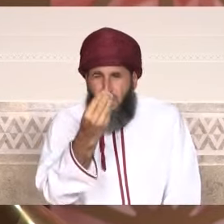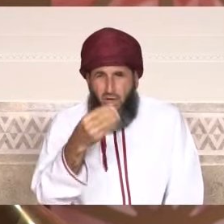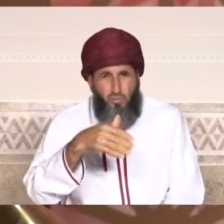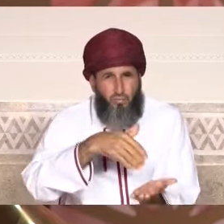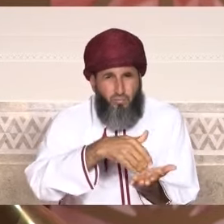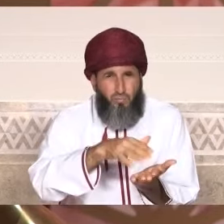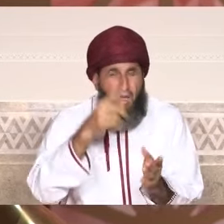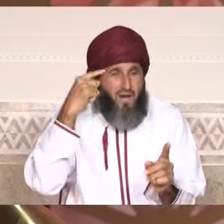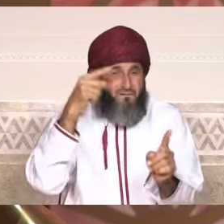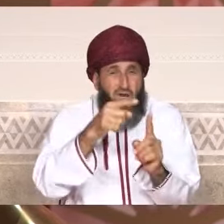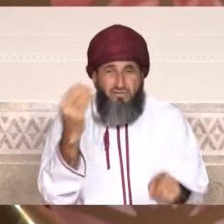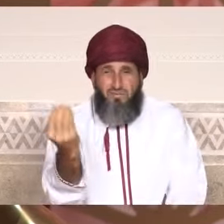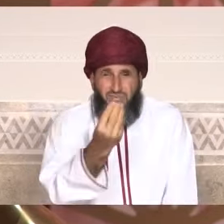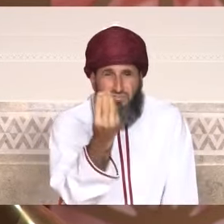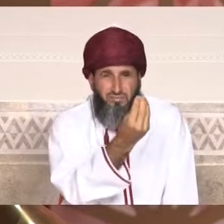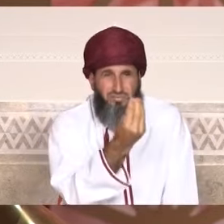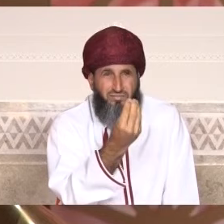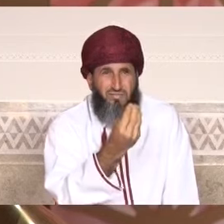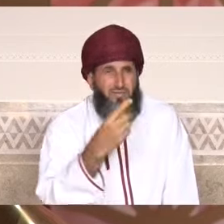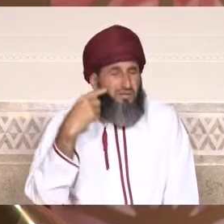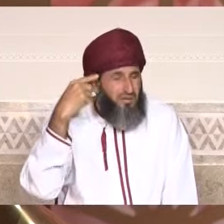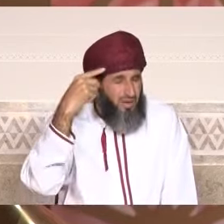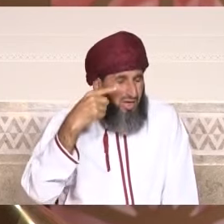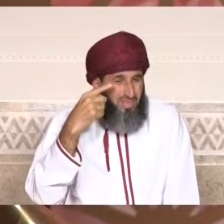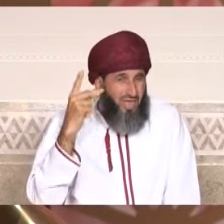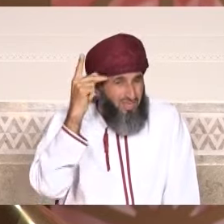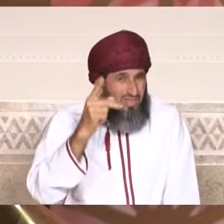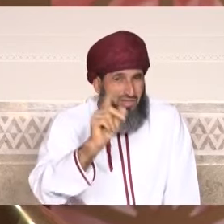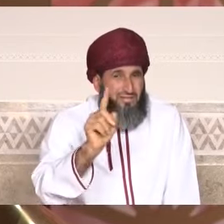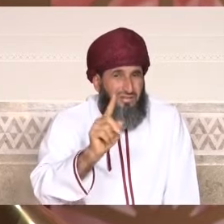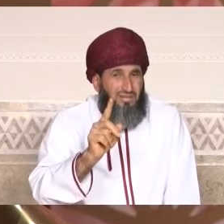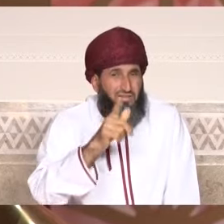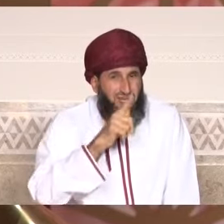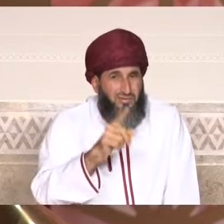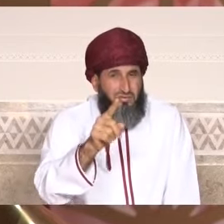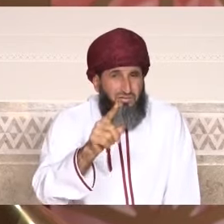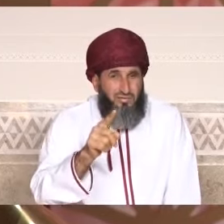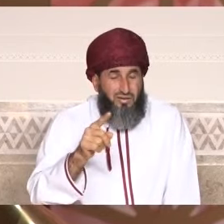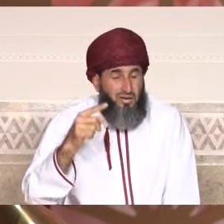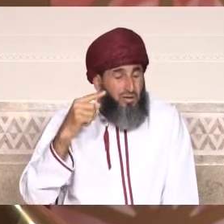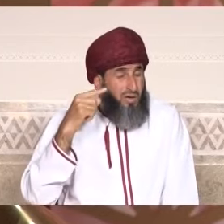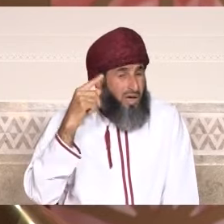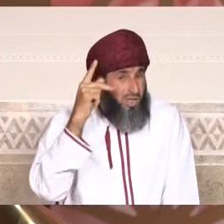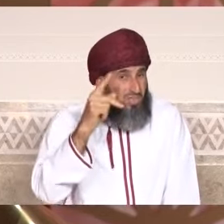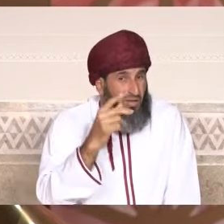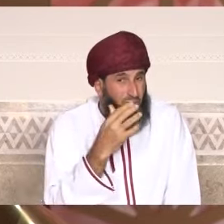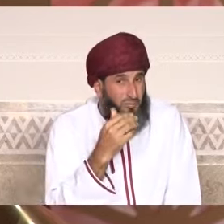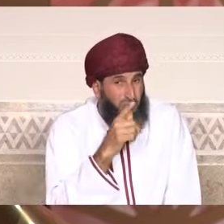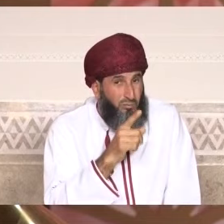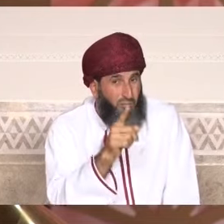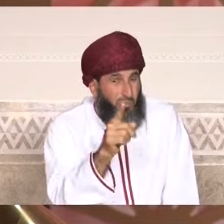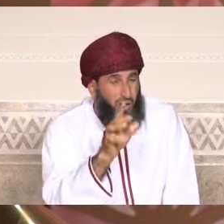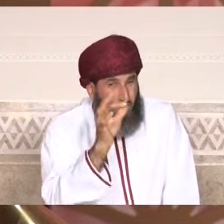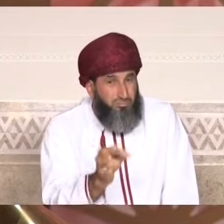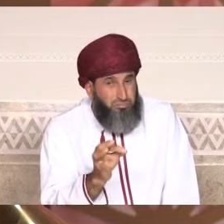فهنا قصد، فحتى لا نسيء الظن به نقول إذا خالط هذا